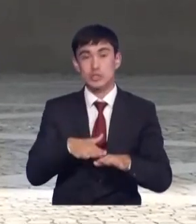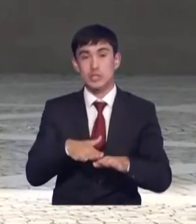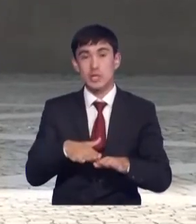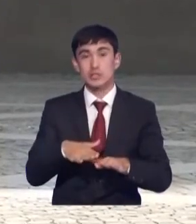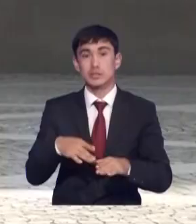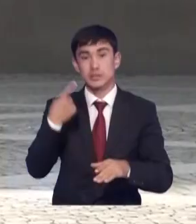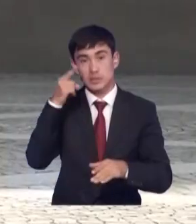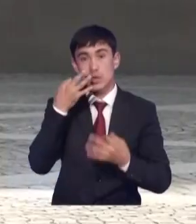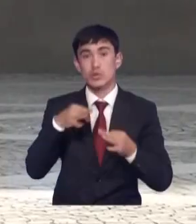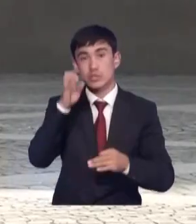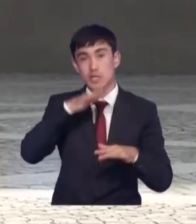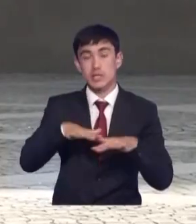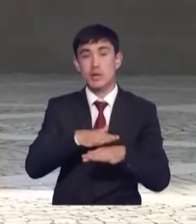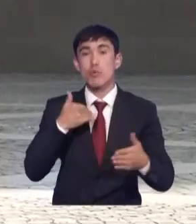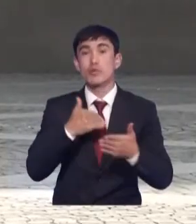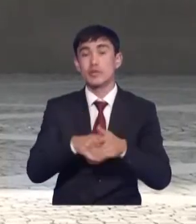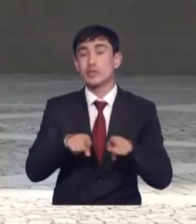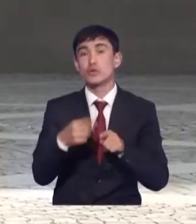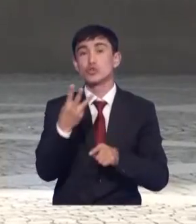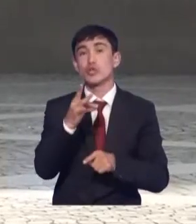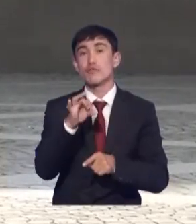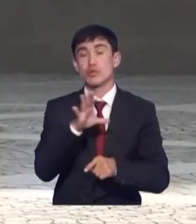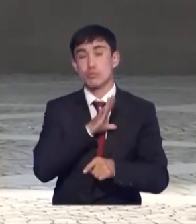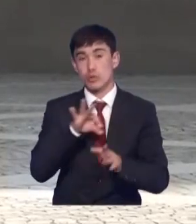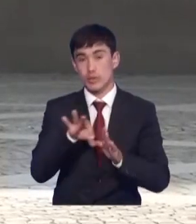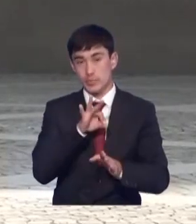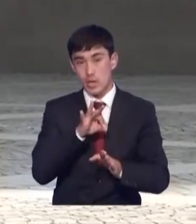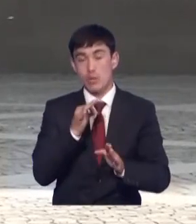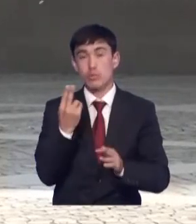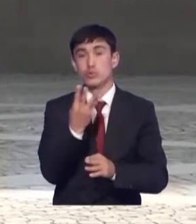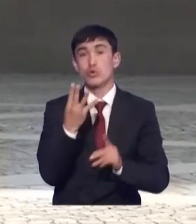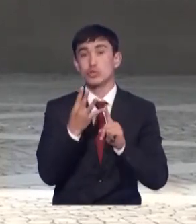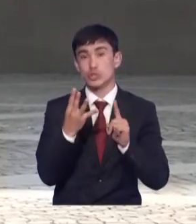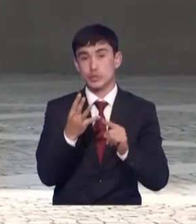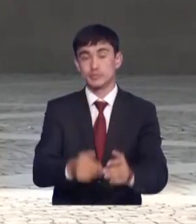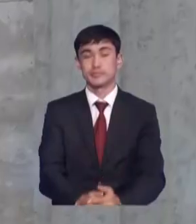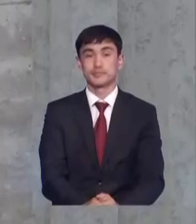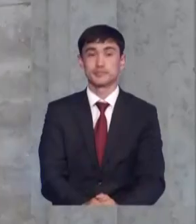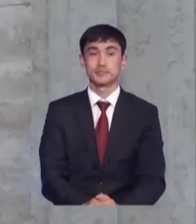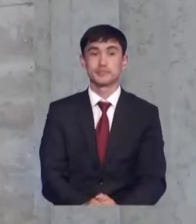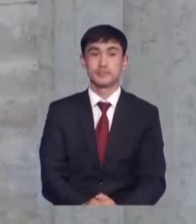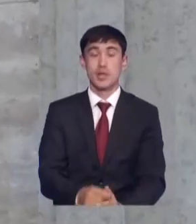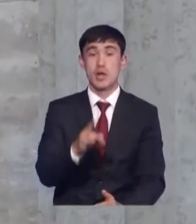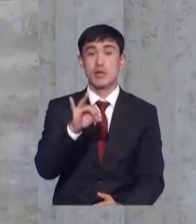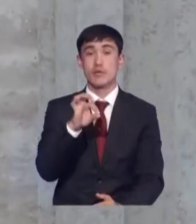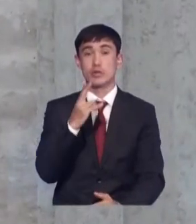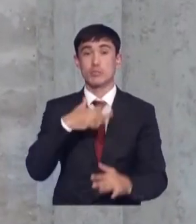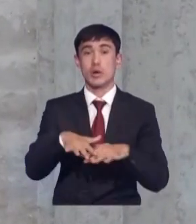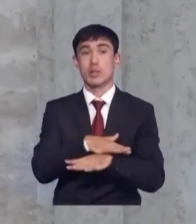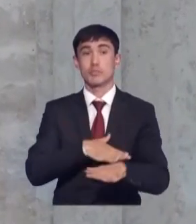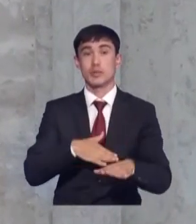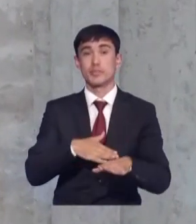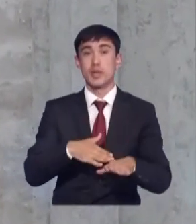емес. Тәуелсіз ел тарихында бұған дейін де 3 референдум болған. Бұл 4-іншісі. Референдум халықпен